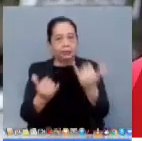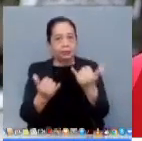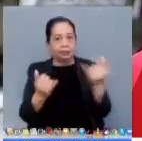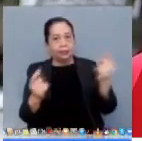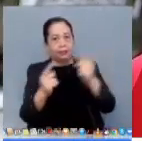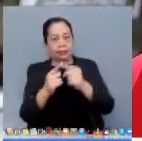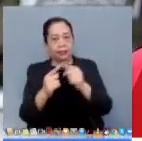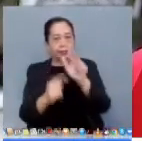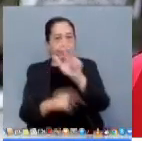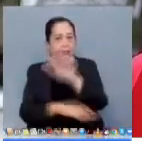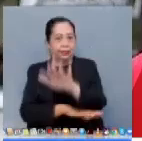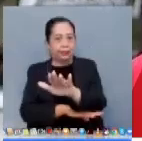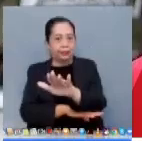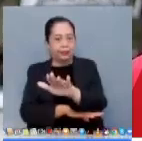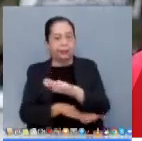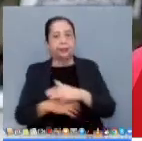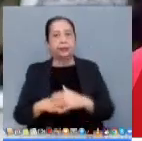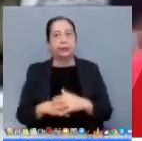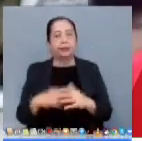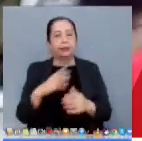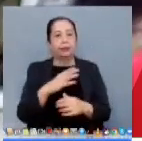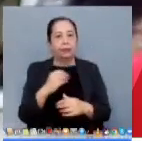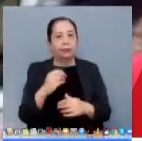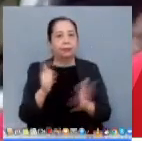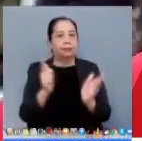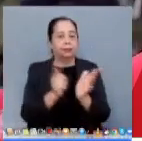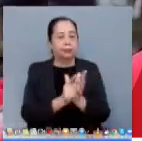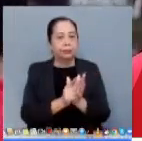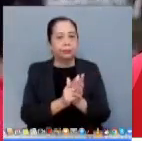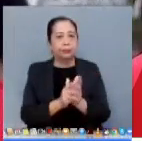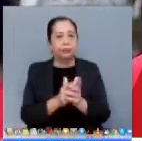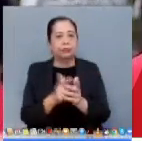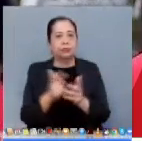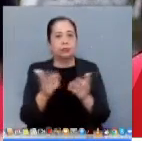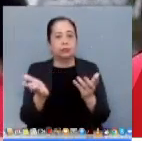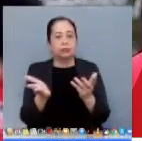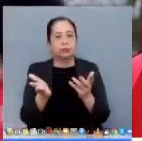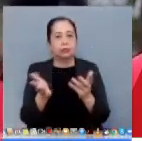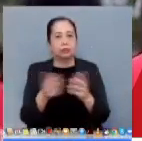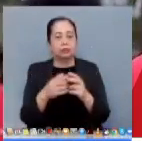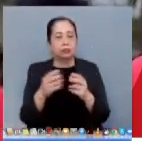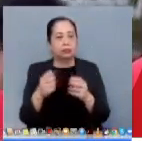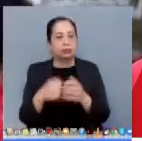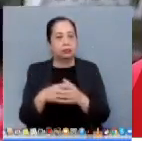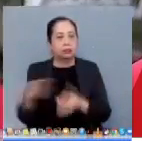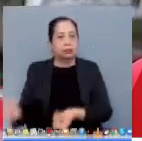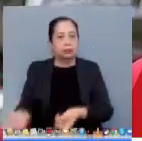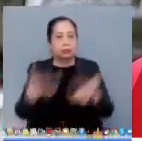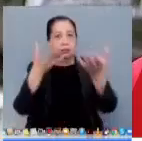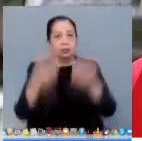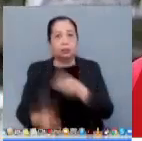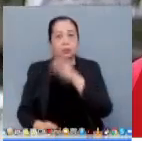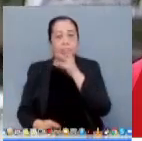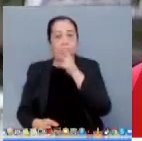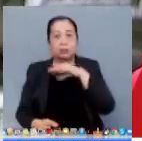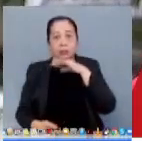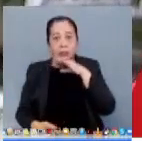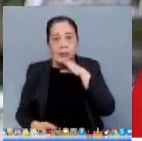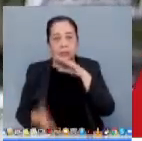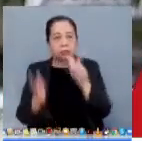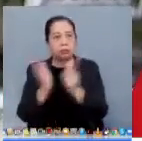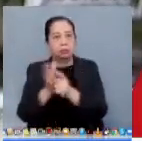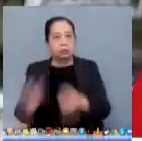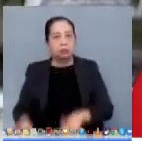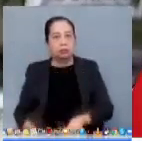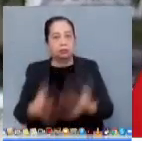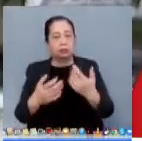hapon. At bawal po ang maghagis ng maduming tubig. Bawal din po yung paghagis sa mga water bombs o